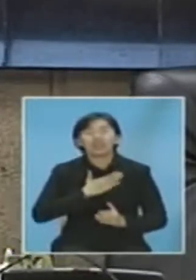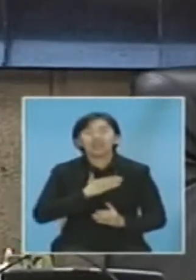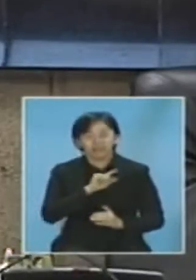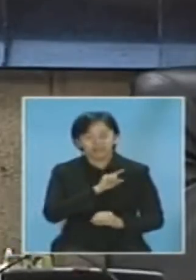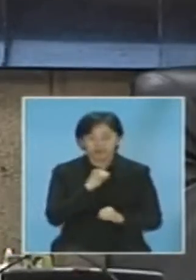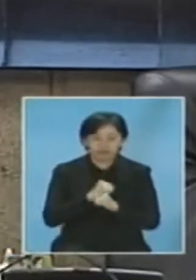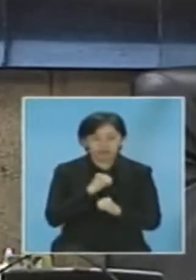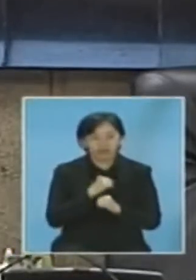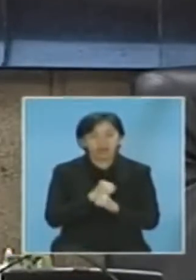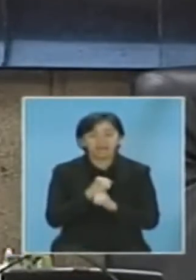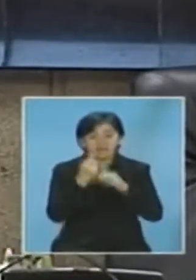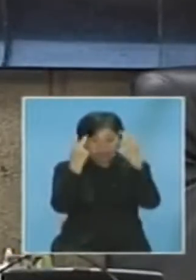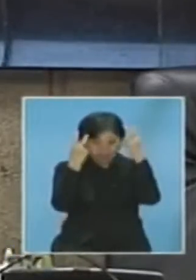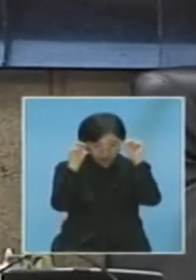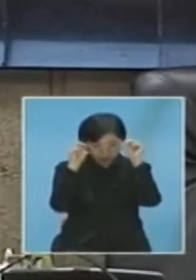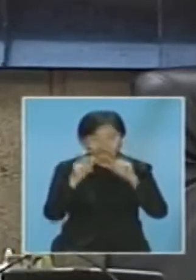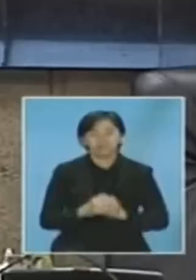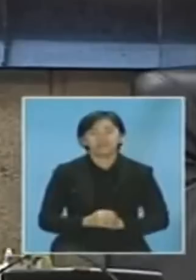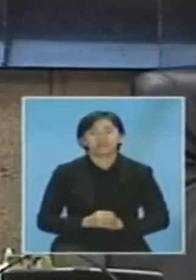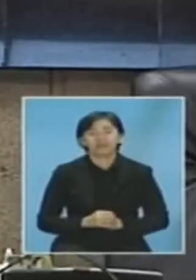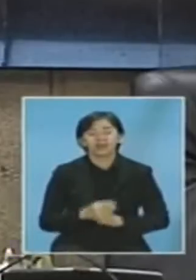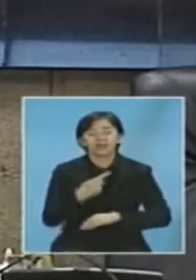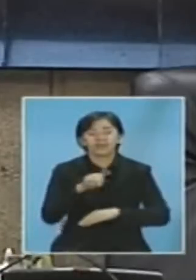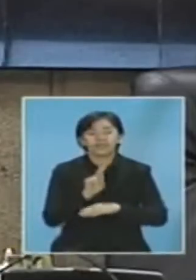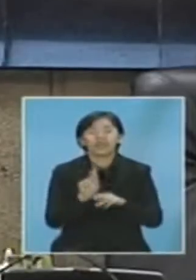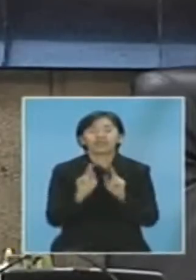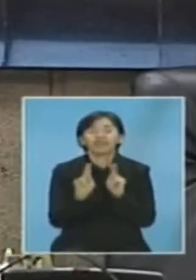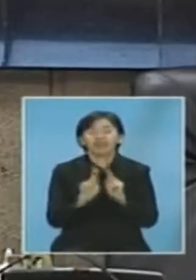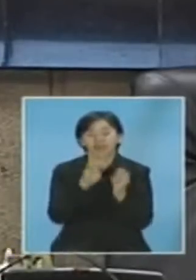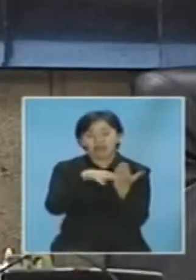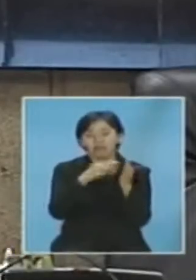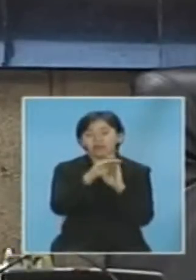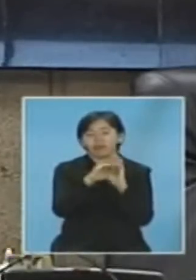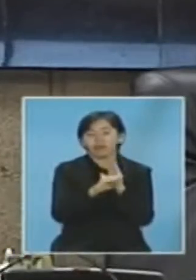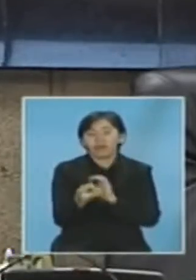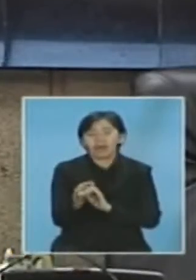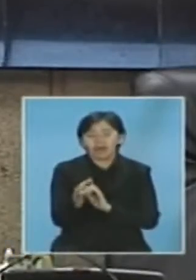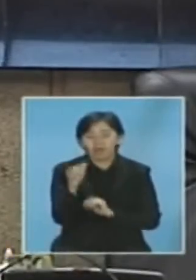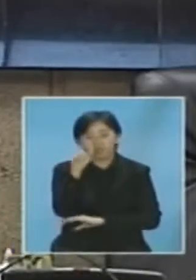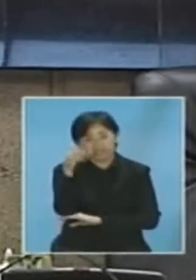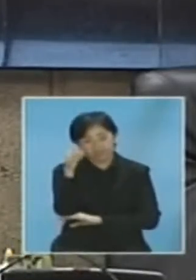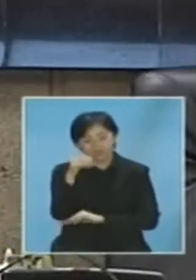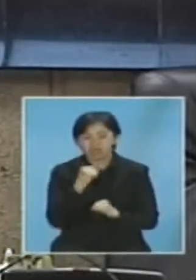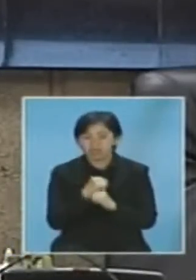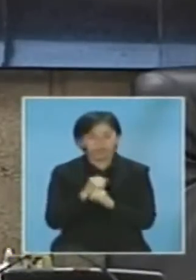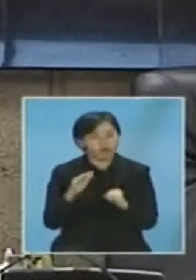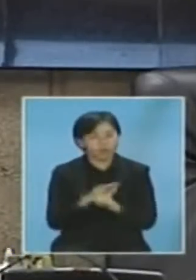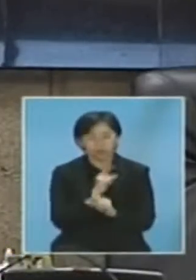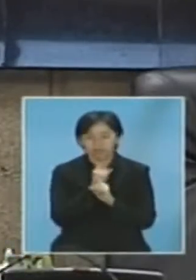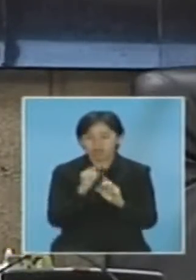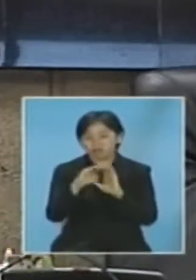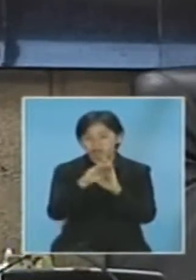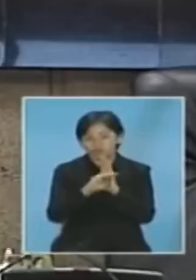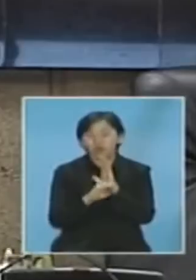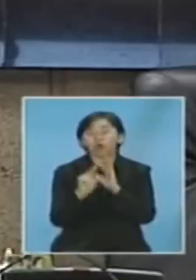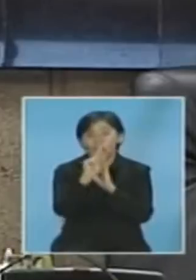ที่นายกรัฐมนตรีและประธานคณะกรรมการนโยบายข้าวแห่งชาติอย่างครบถ้วนเป็นไปตามขั้นตอนของกฎหม